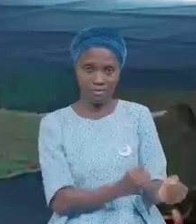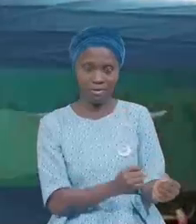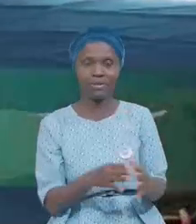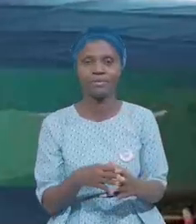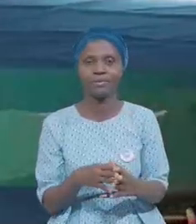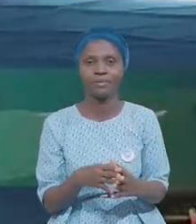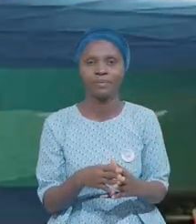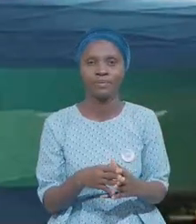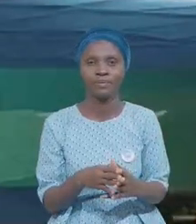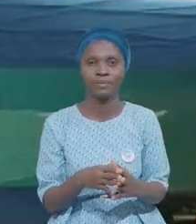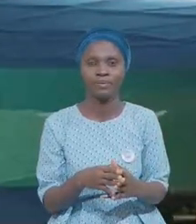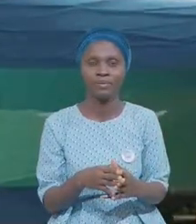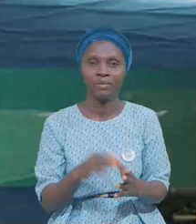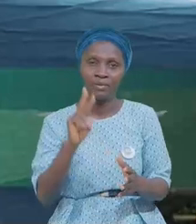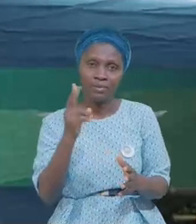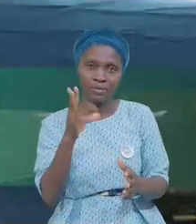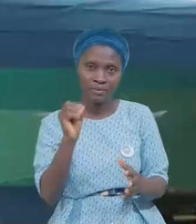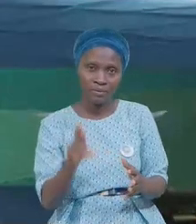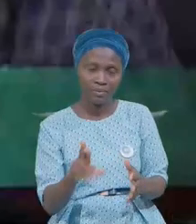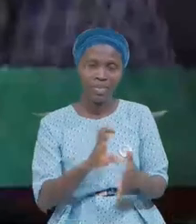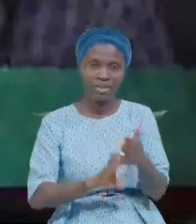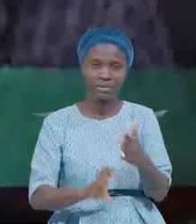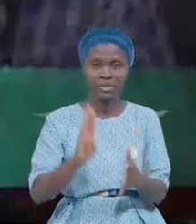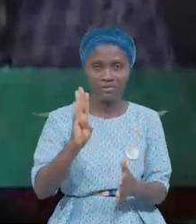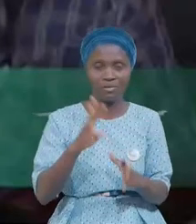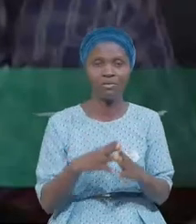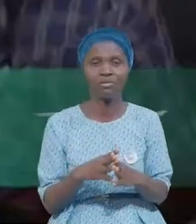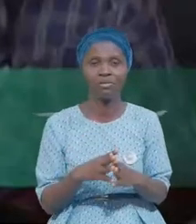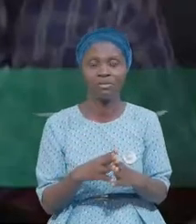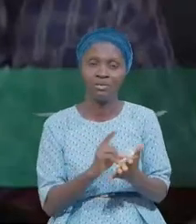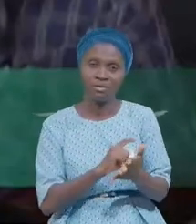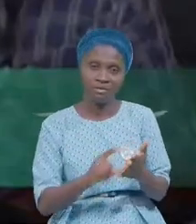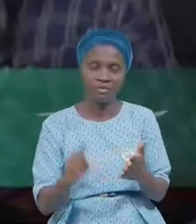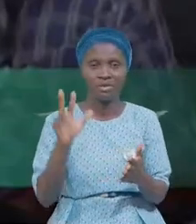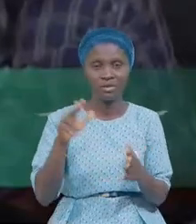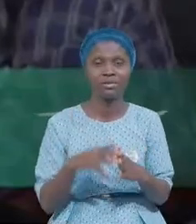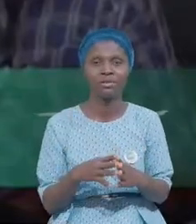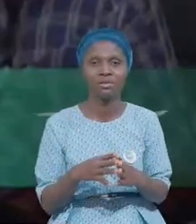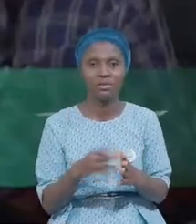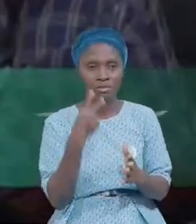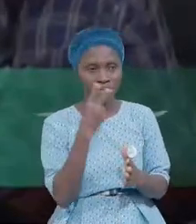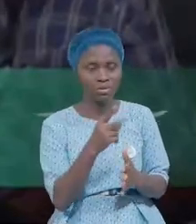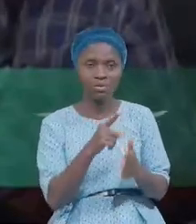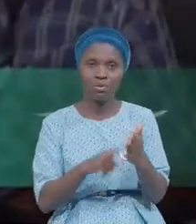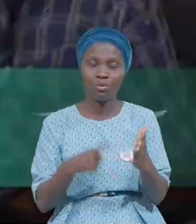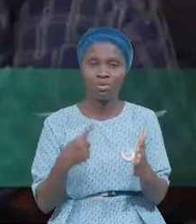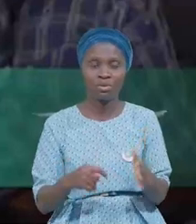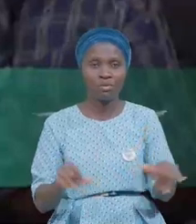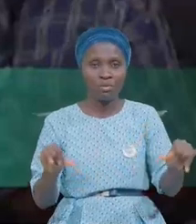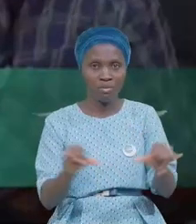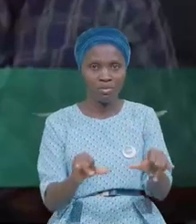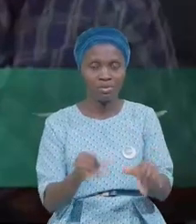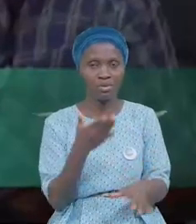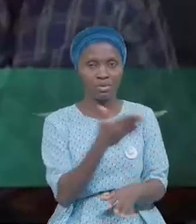Voyons également 2 Corinthiens au chapitre 4, lisons à partir du verset 13 et vous verrez ce qui nous mentionne ici